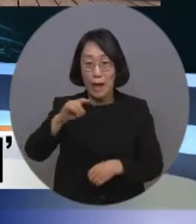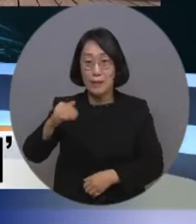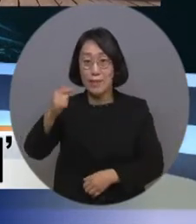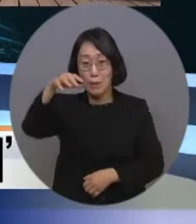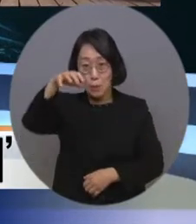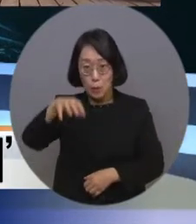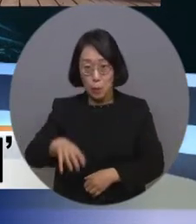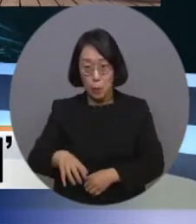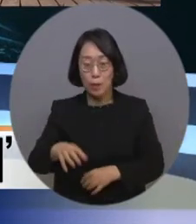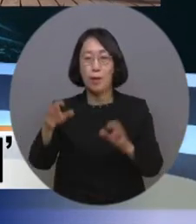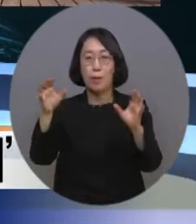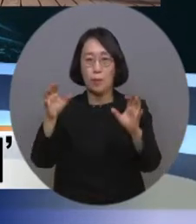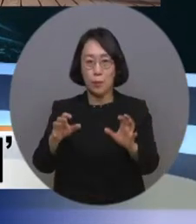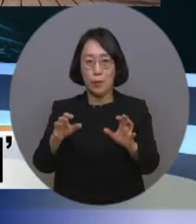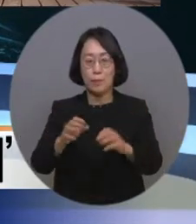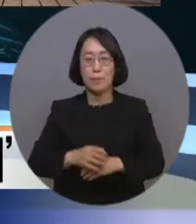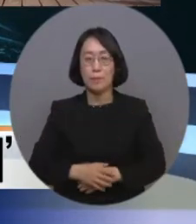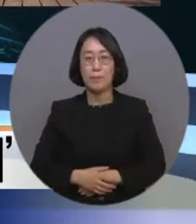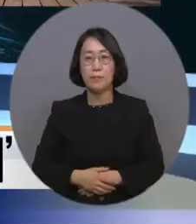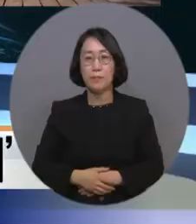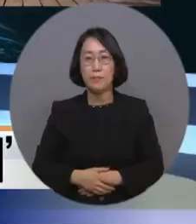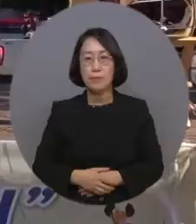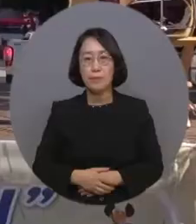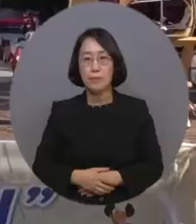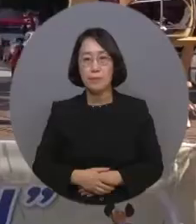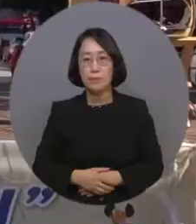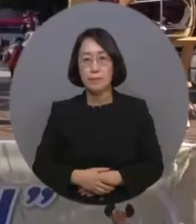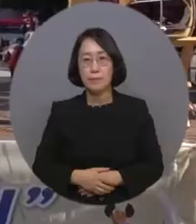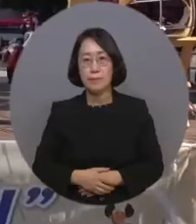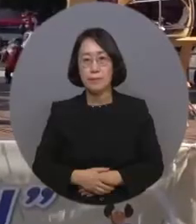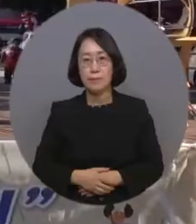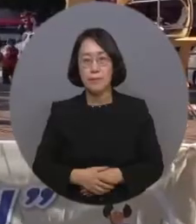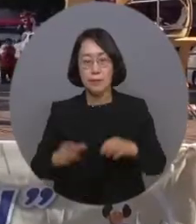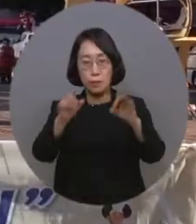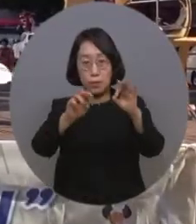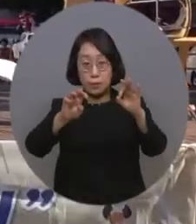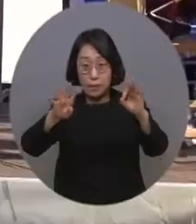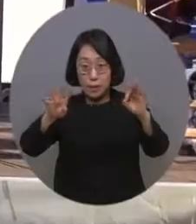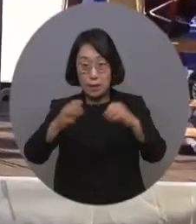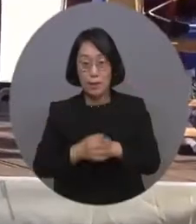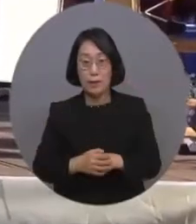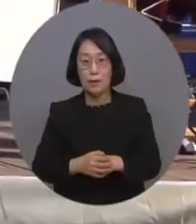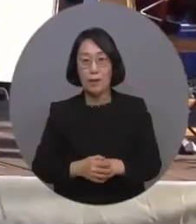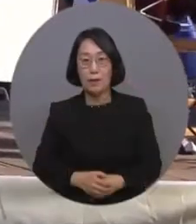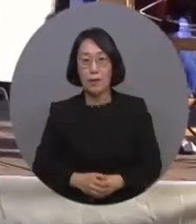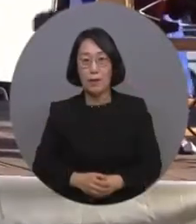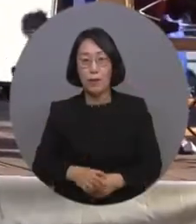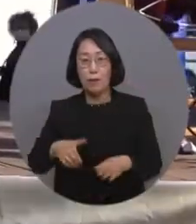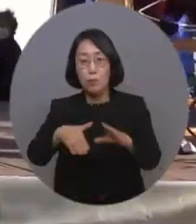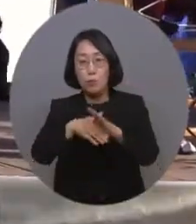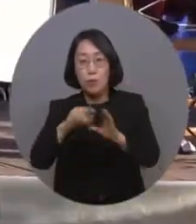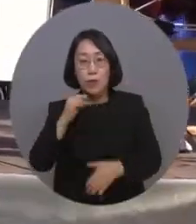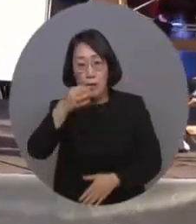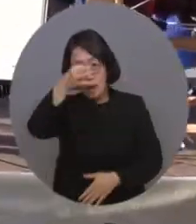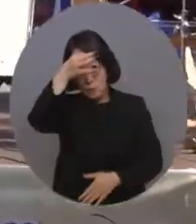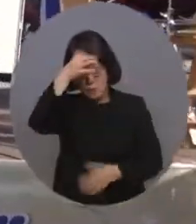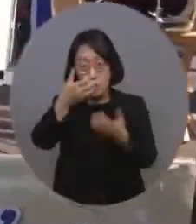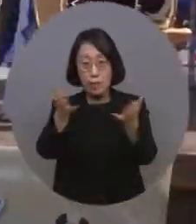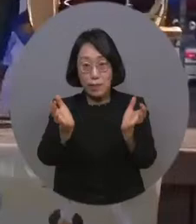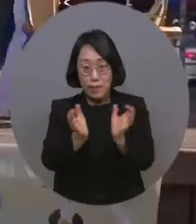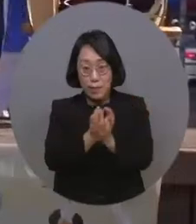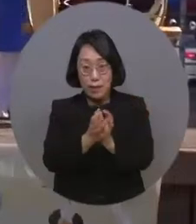열렸습니다. 보도에 현예나 기자입니다. 지난 24일 아산시 한빛문화예술단은